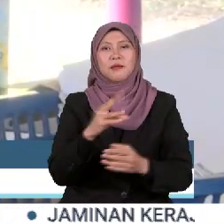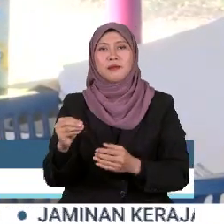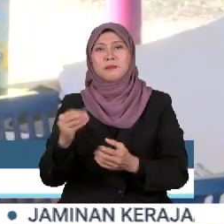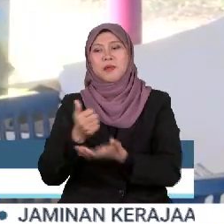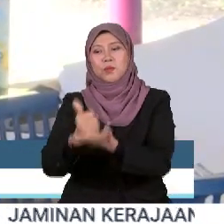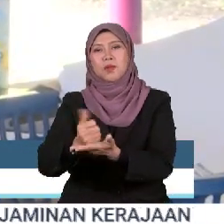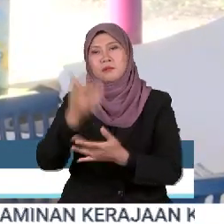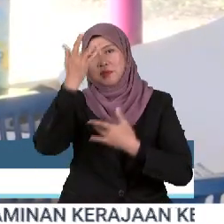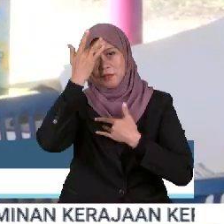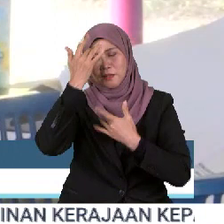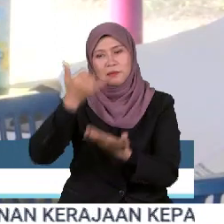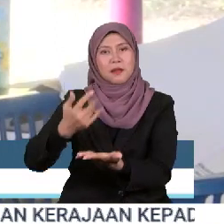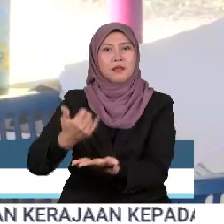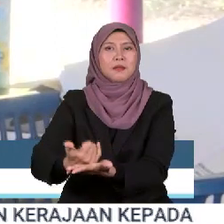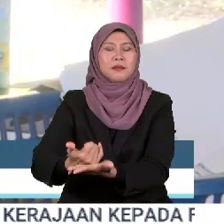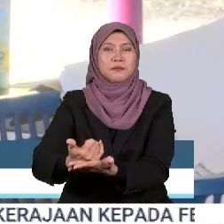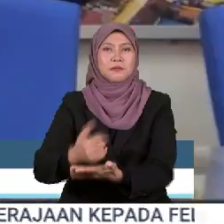pesakit terlantar